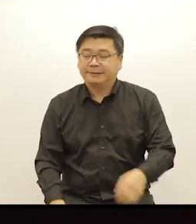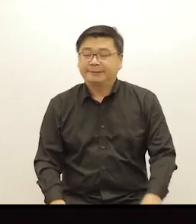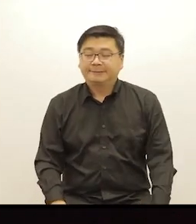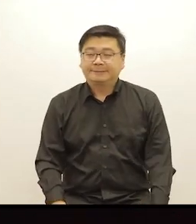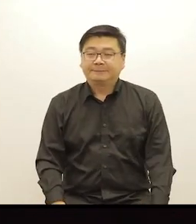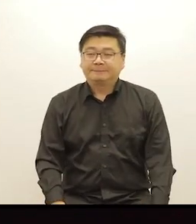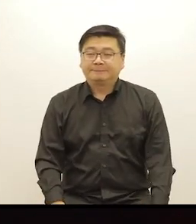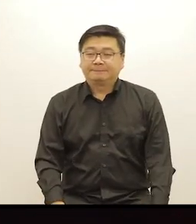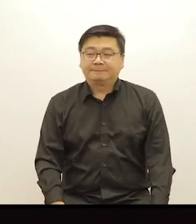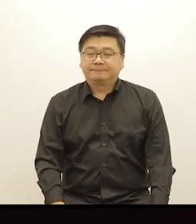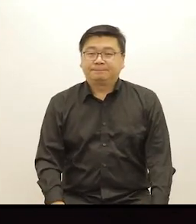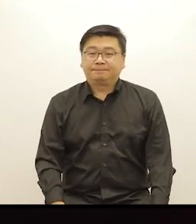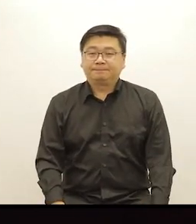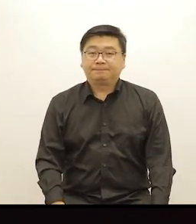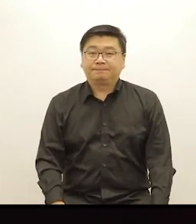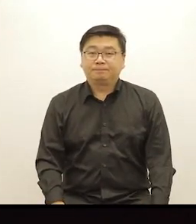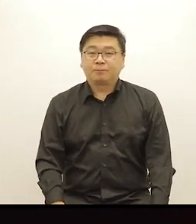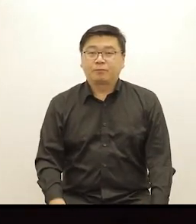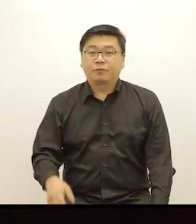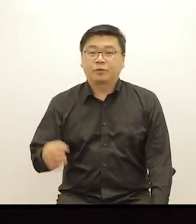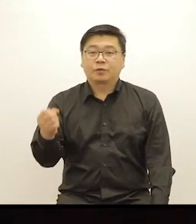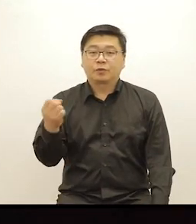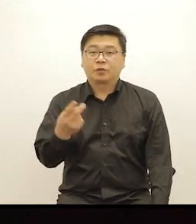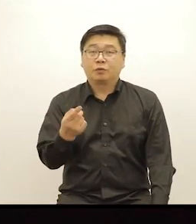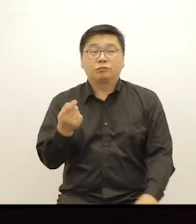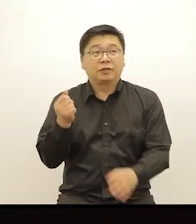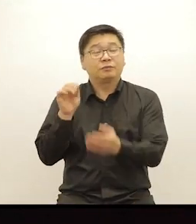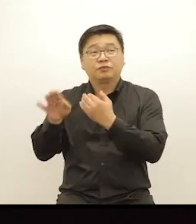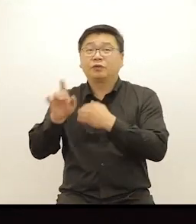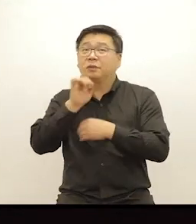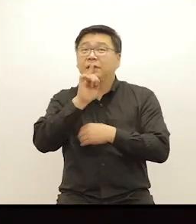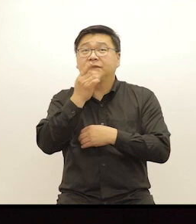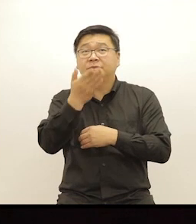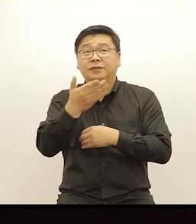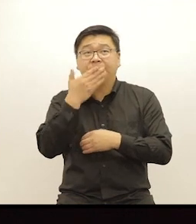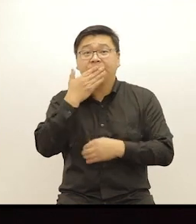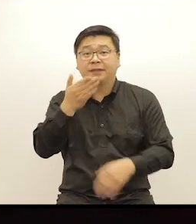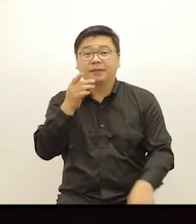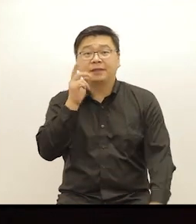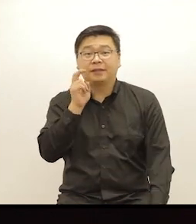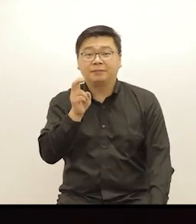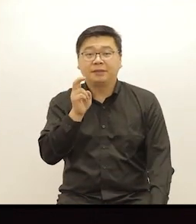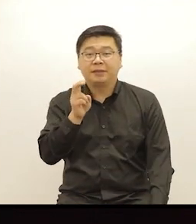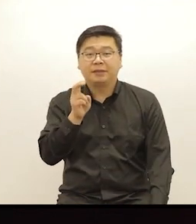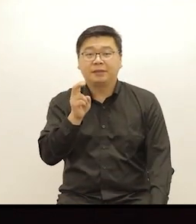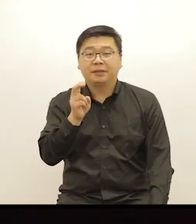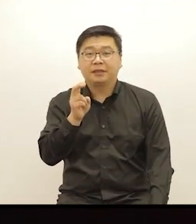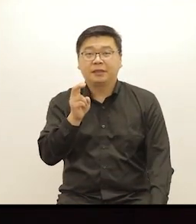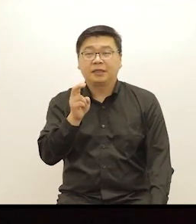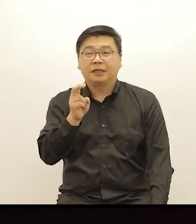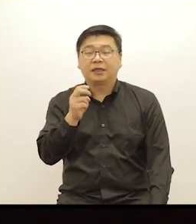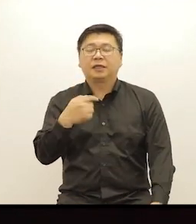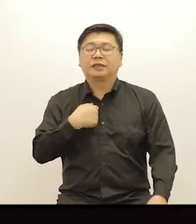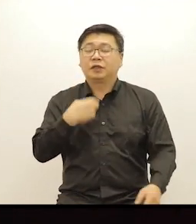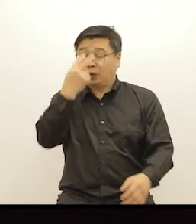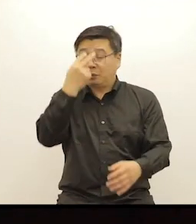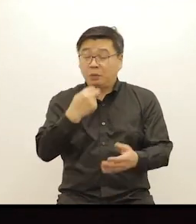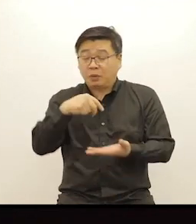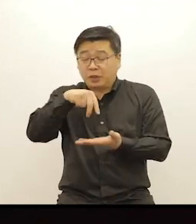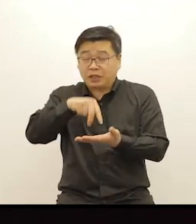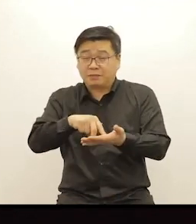그리고 이제 이따가 아마 말씀드릴 기회가 있겠지만 그 악보 읽는 과정이